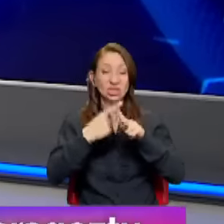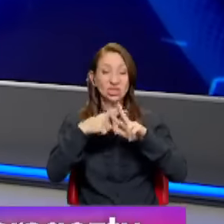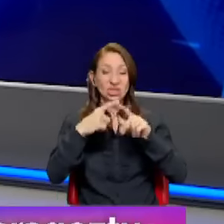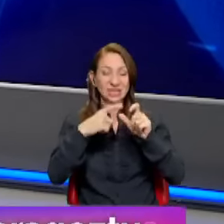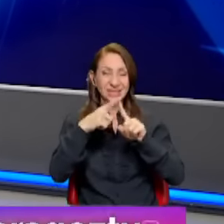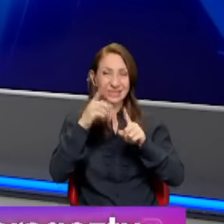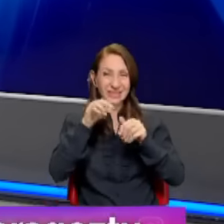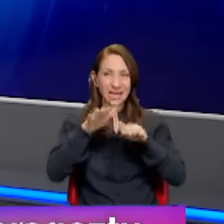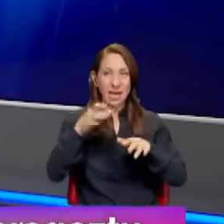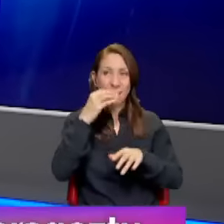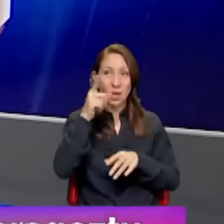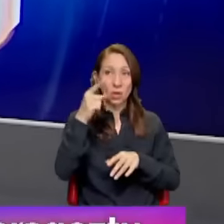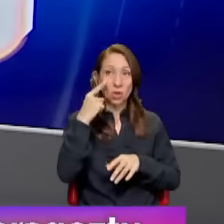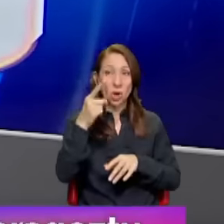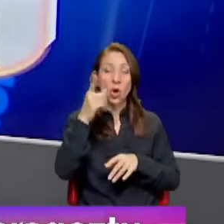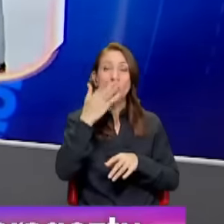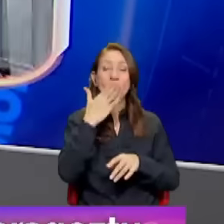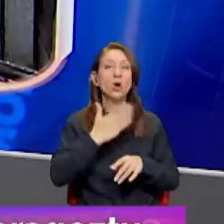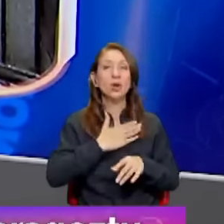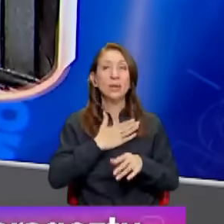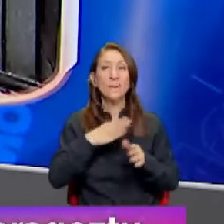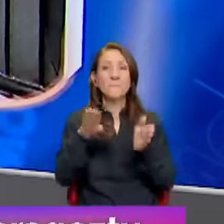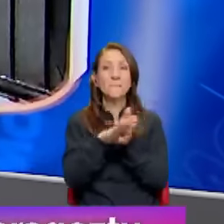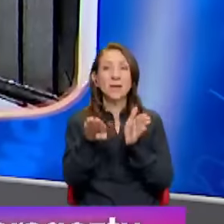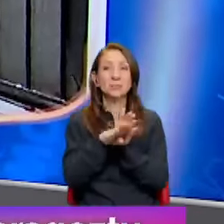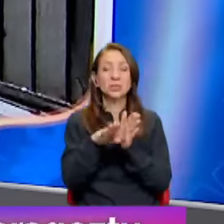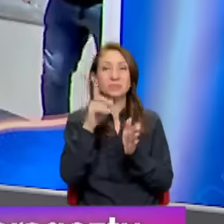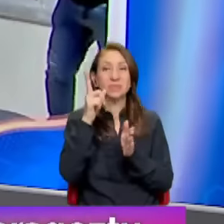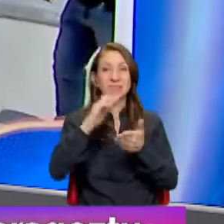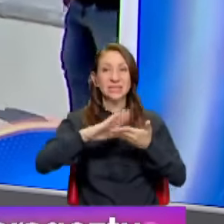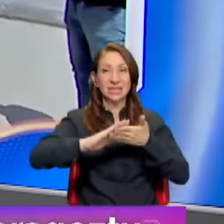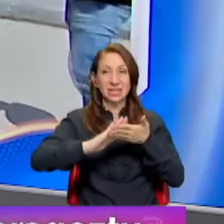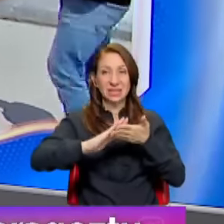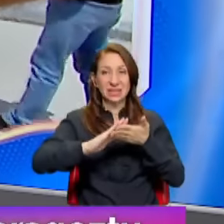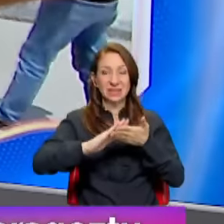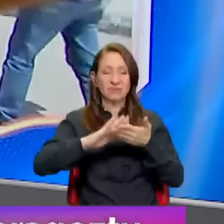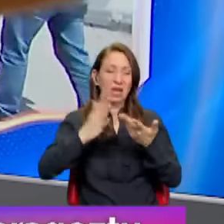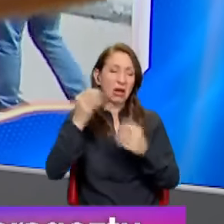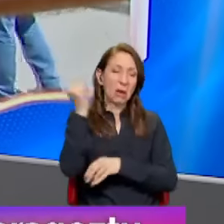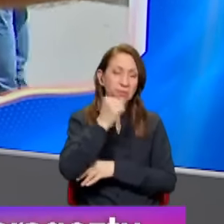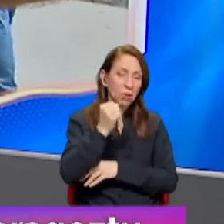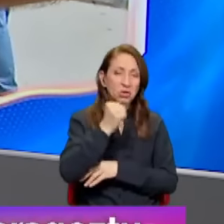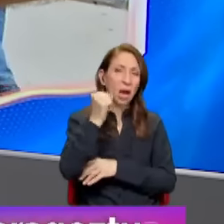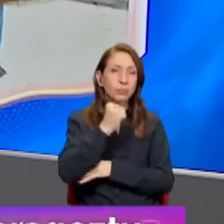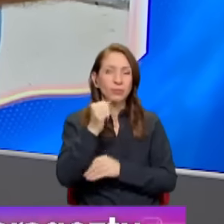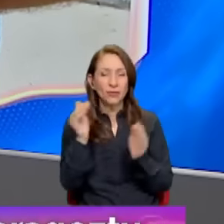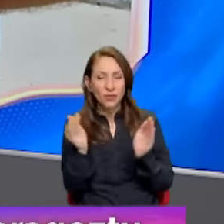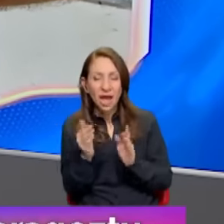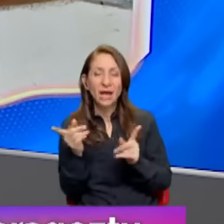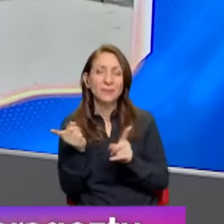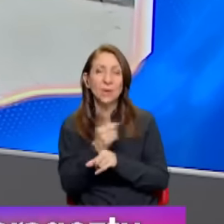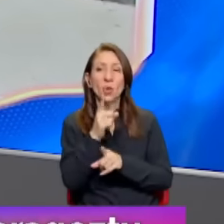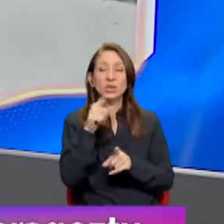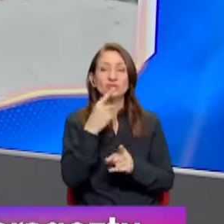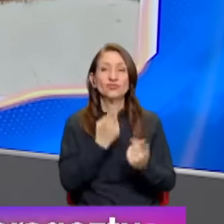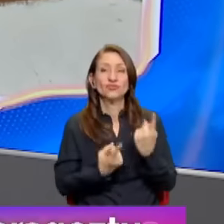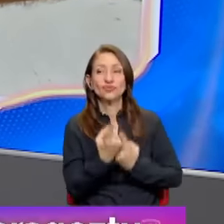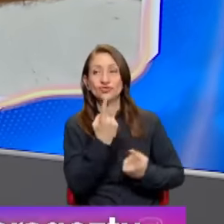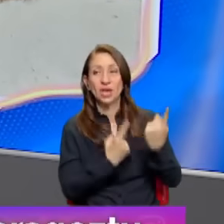e o habere göre okulun önünde park etmiş olan bir tır ya da kamyon kamyonet ve orada da